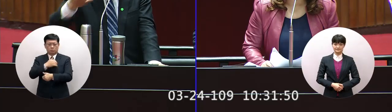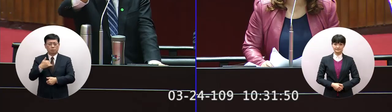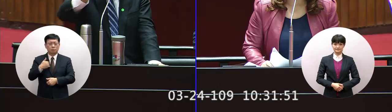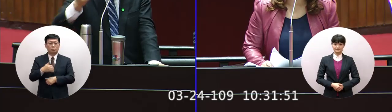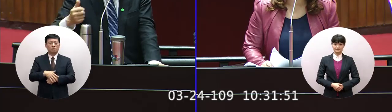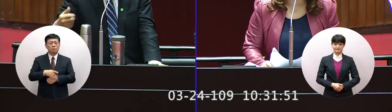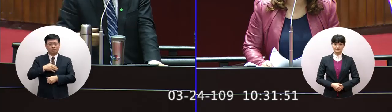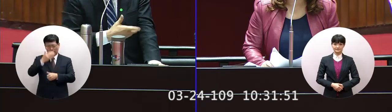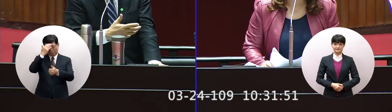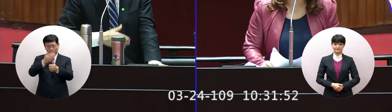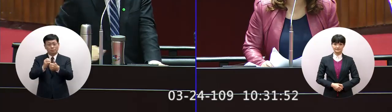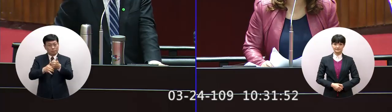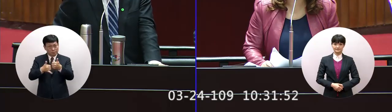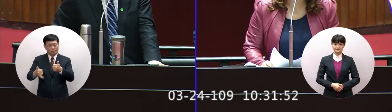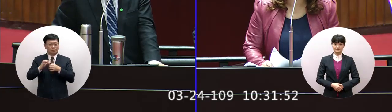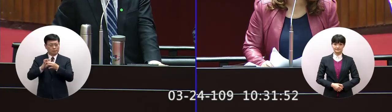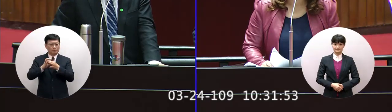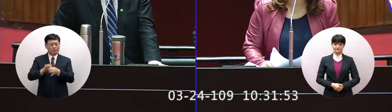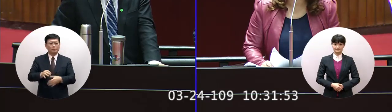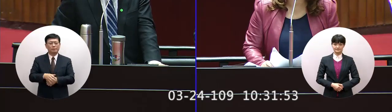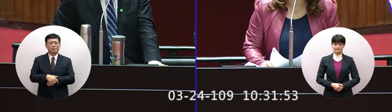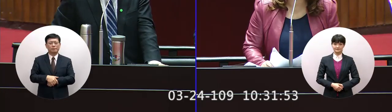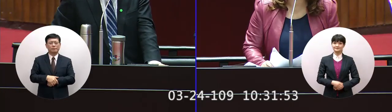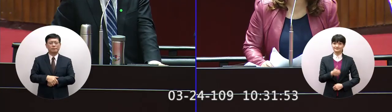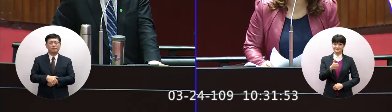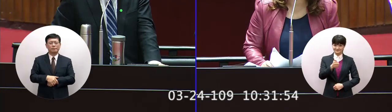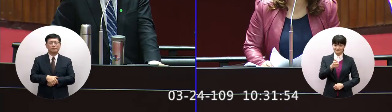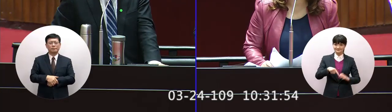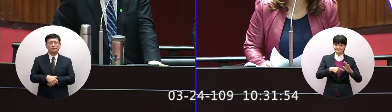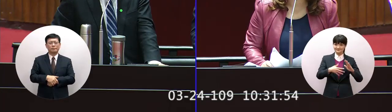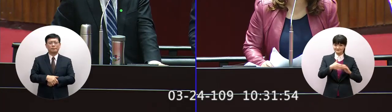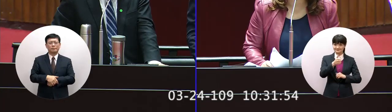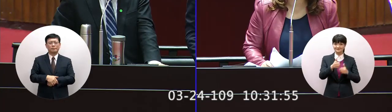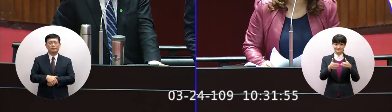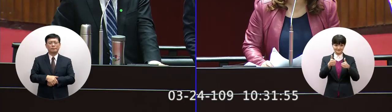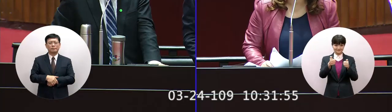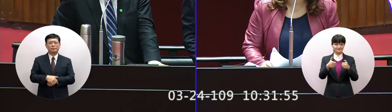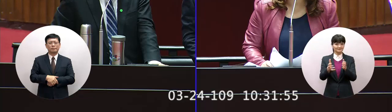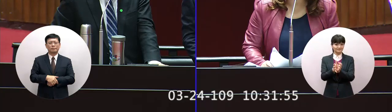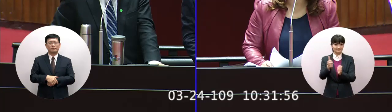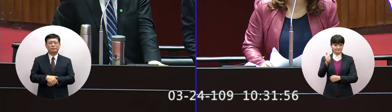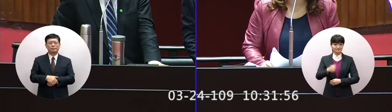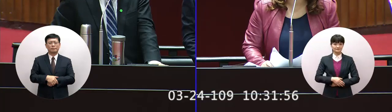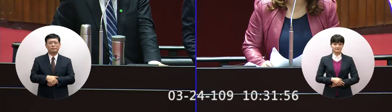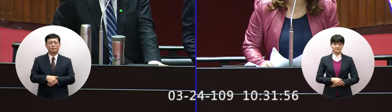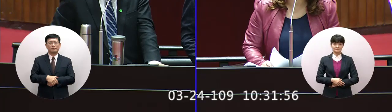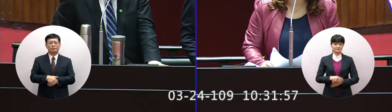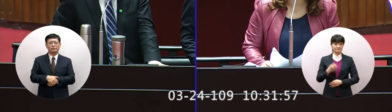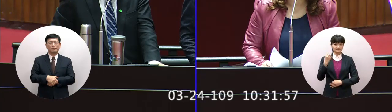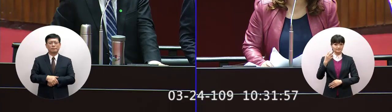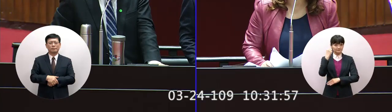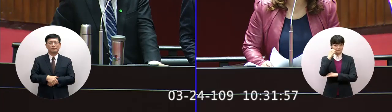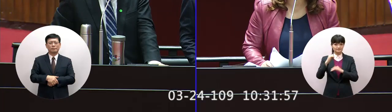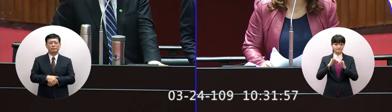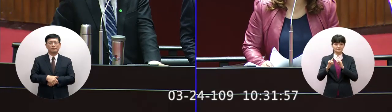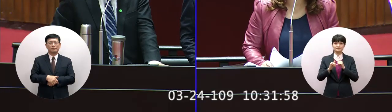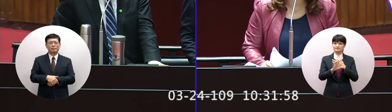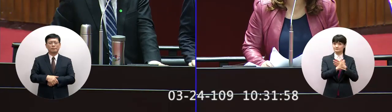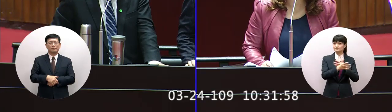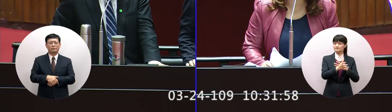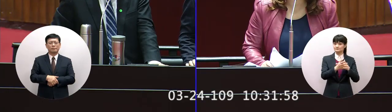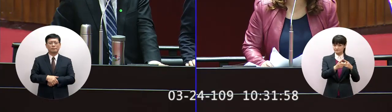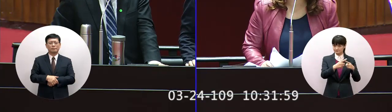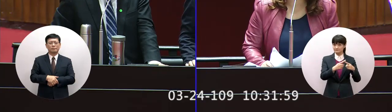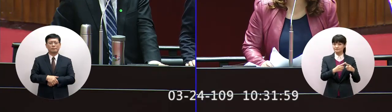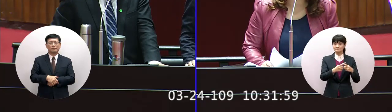顾，请委员随时联络。 是，谢谢院长，谢谢部长。新住民或者是外籍人士，其